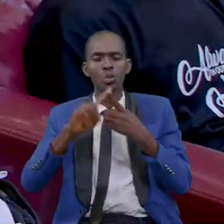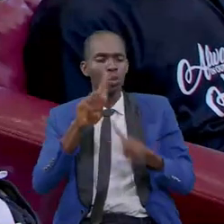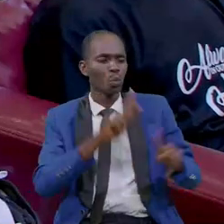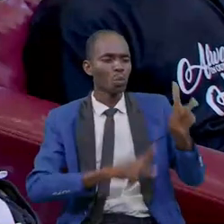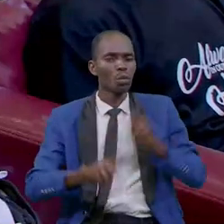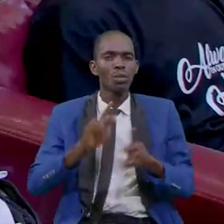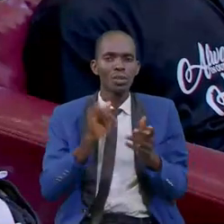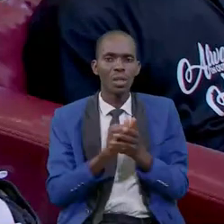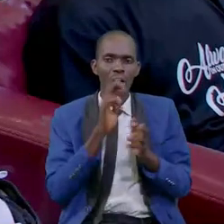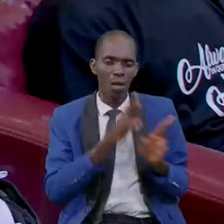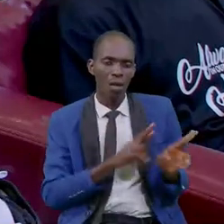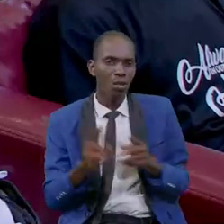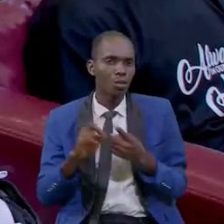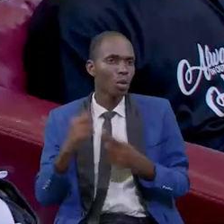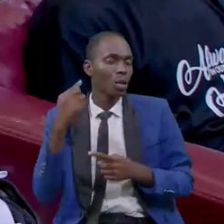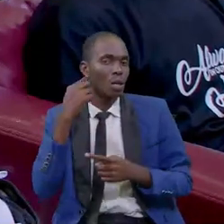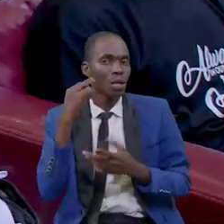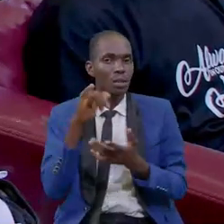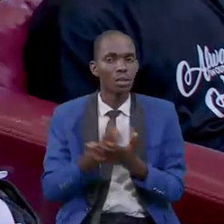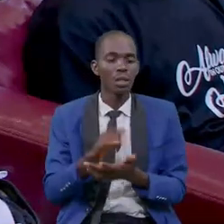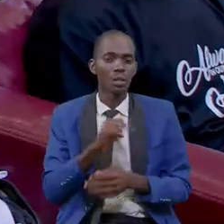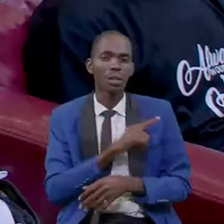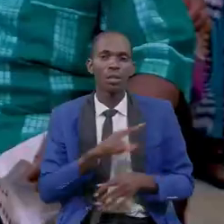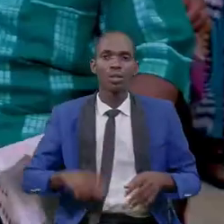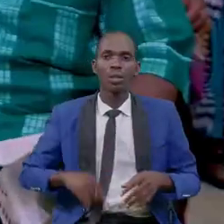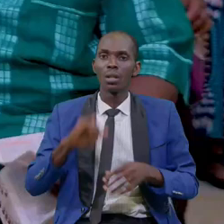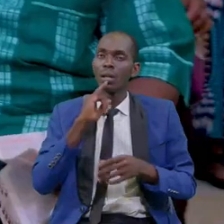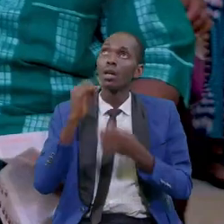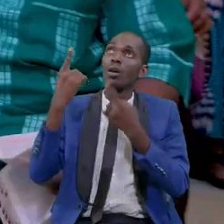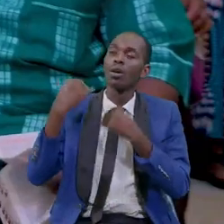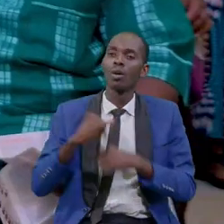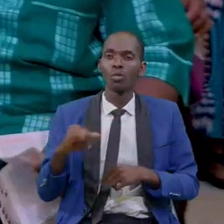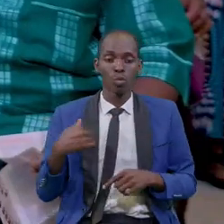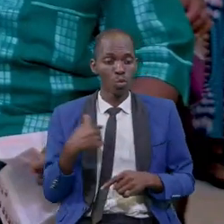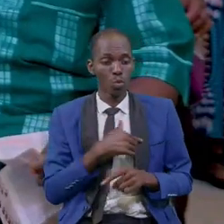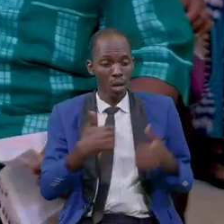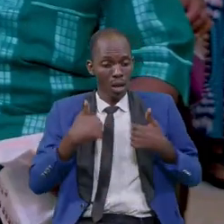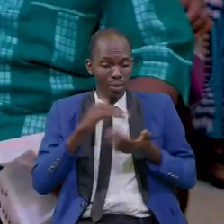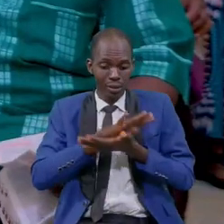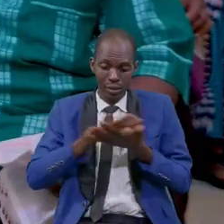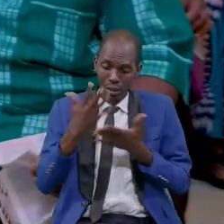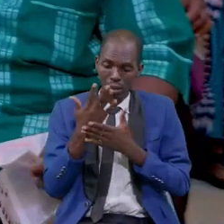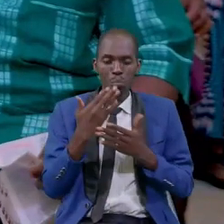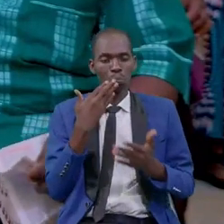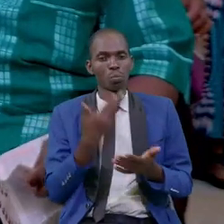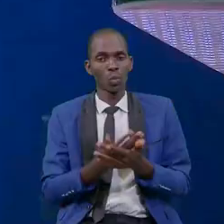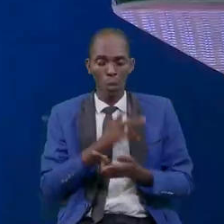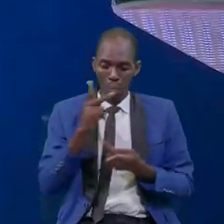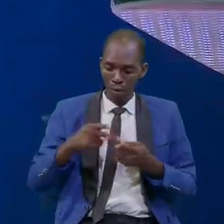des annonceurs aillent aux communautés pour dire que le Seigneur vient. Nous avons le cœur